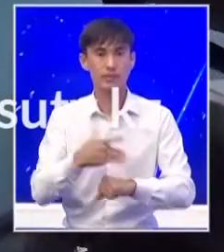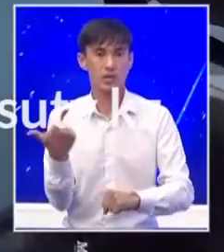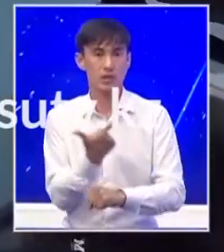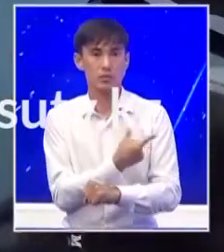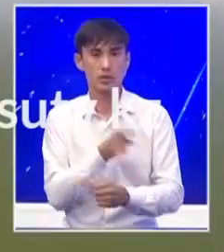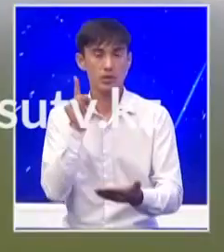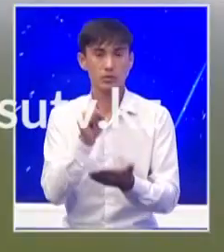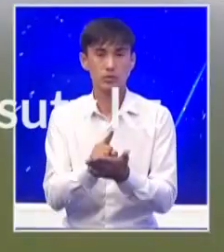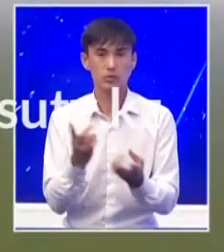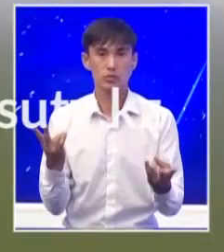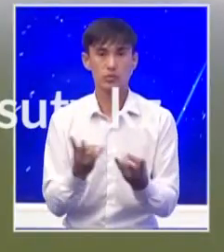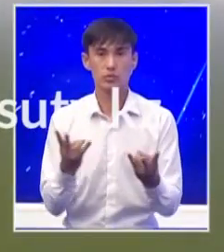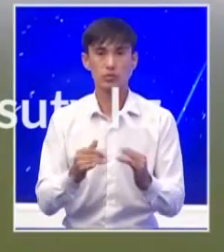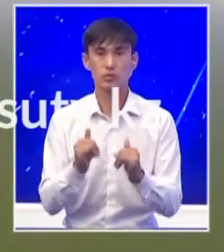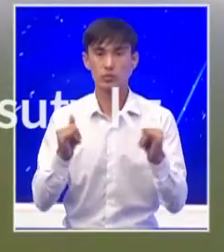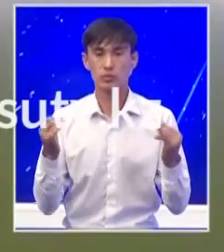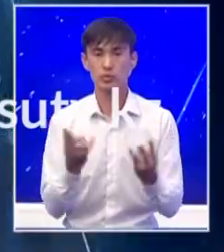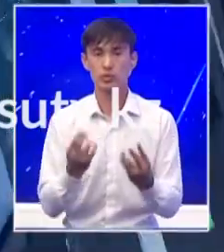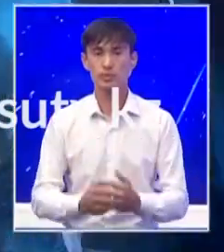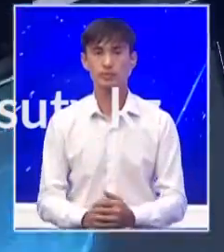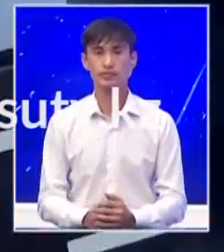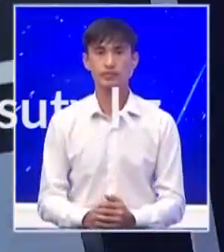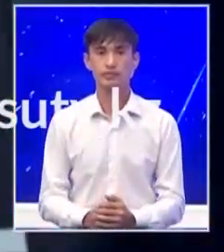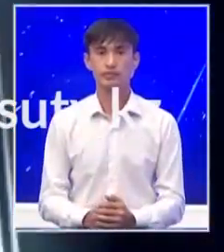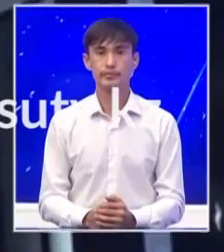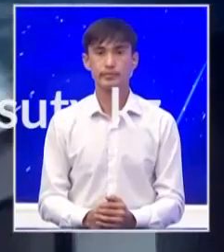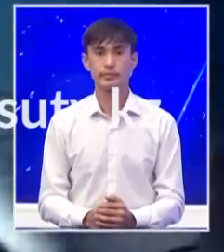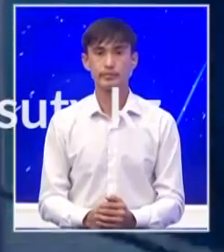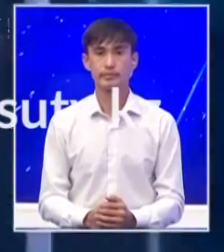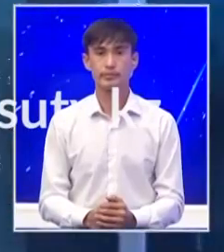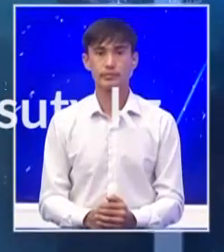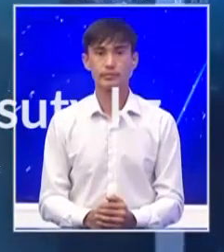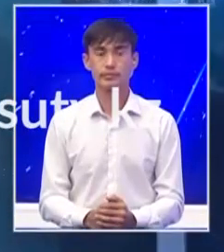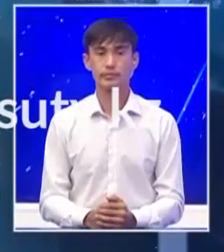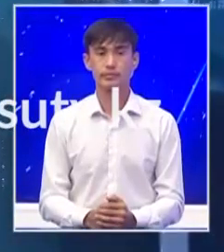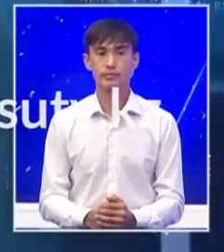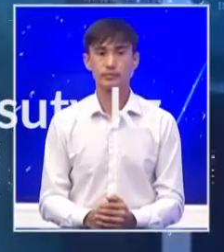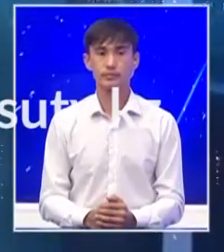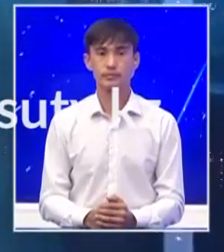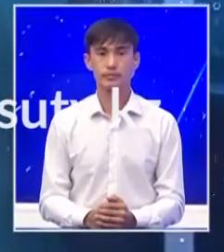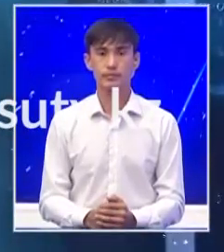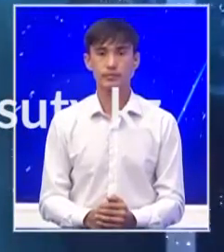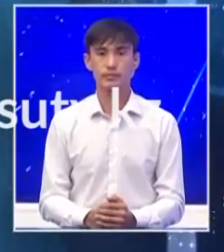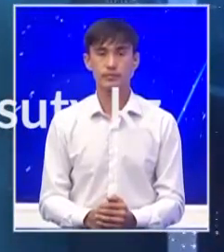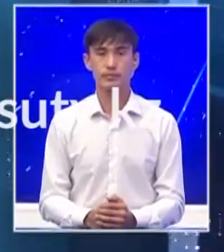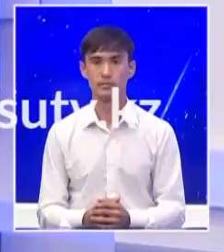қалыптастырып, вакцина салуды арттыру керек. Азиза Ғазезқызы, Аманжол Мұқтыбай, Нұр-Сұлтан.